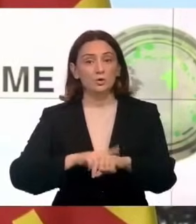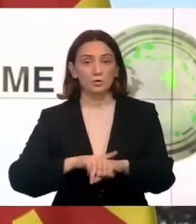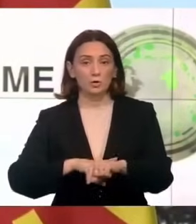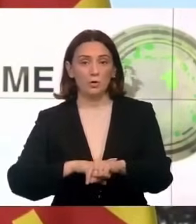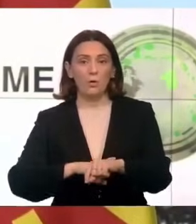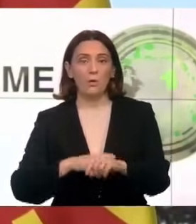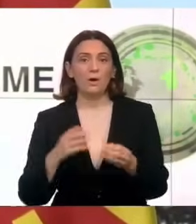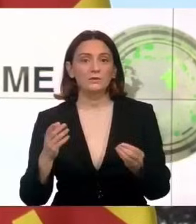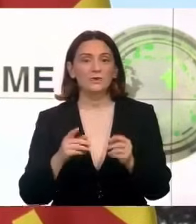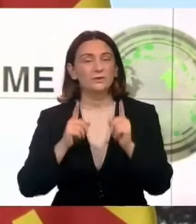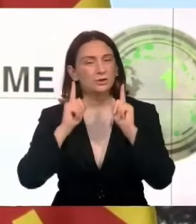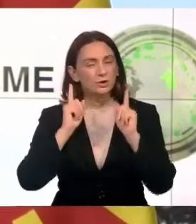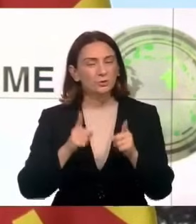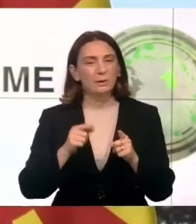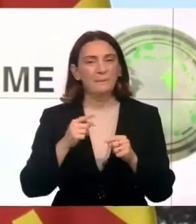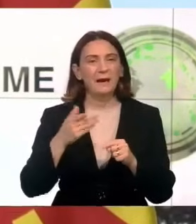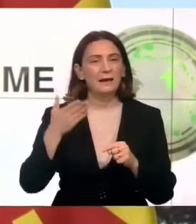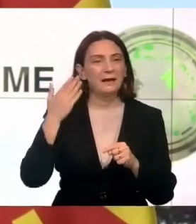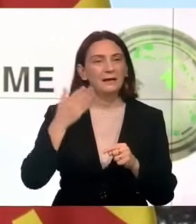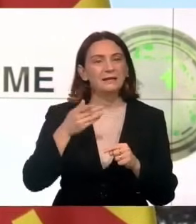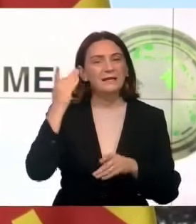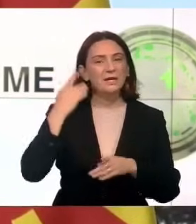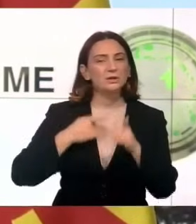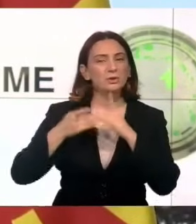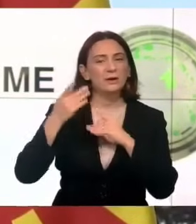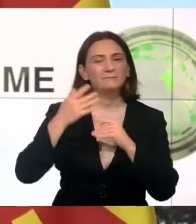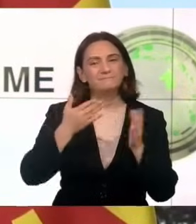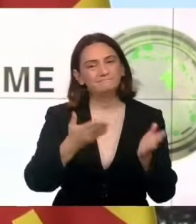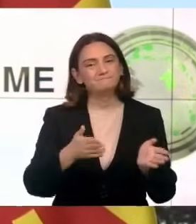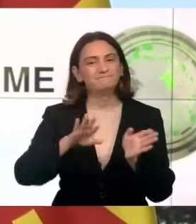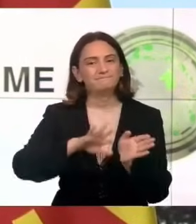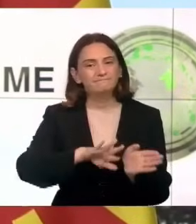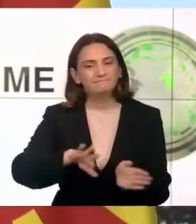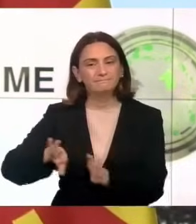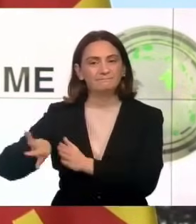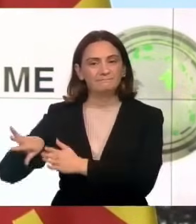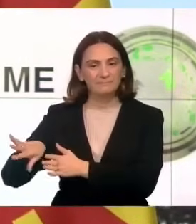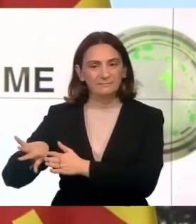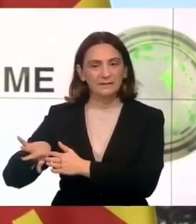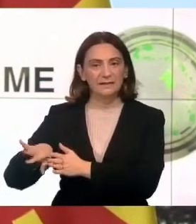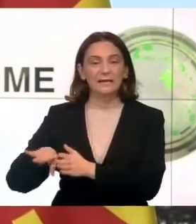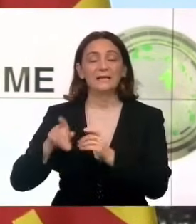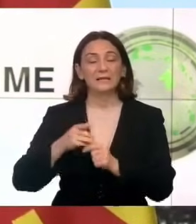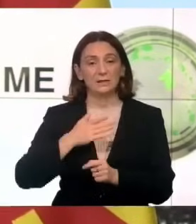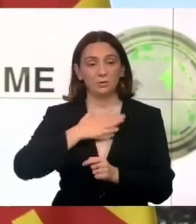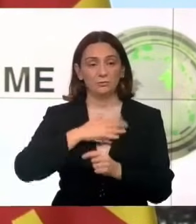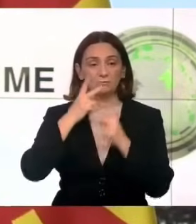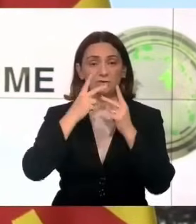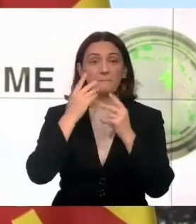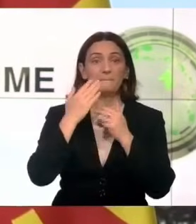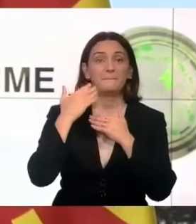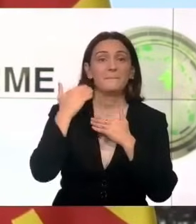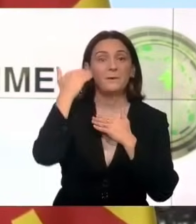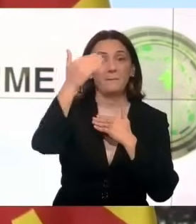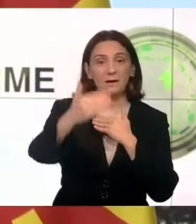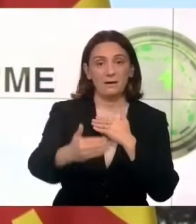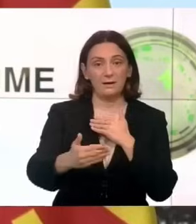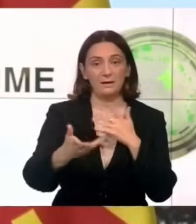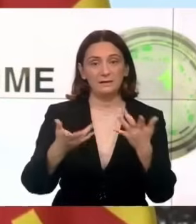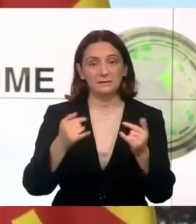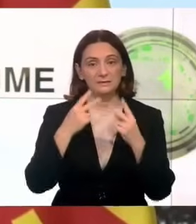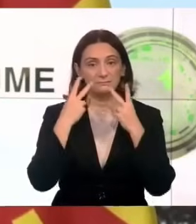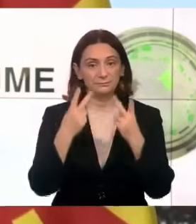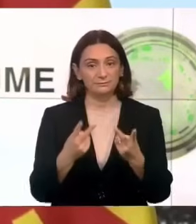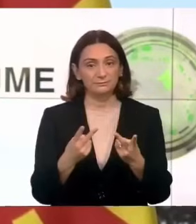rrugën drejt antarësimit të plotë në Bashkimin Evropian. Vizioni ynë është i qartë. Ne duam të jemi pjesë e familjes evropiane, jemi gatshëm së bashku me BE-n të